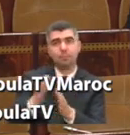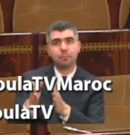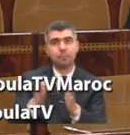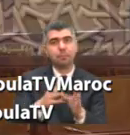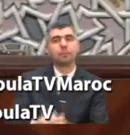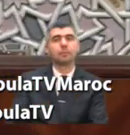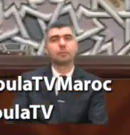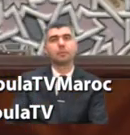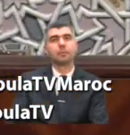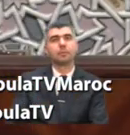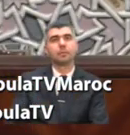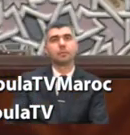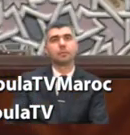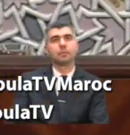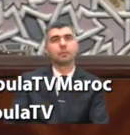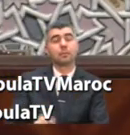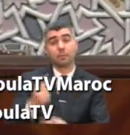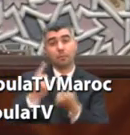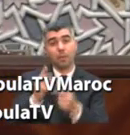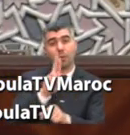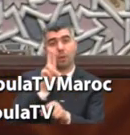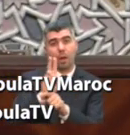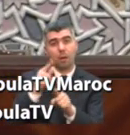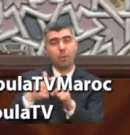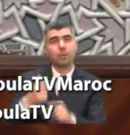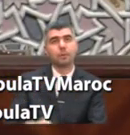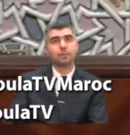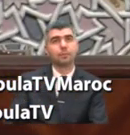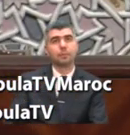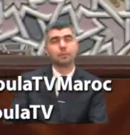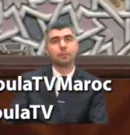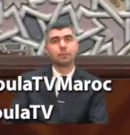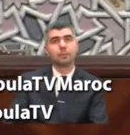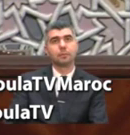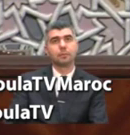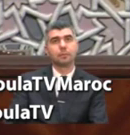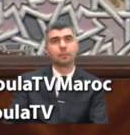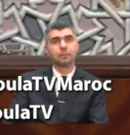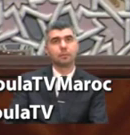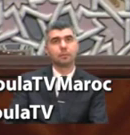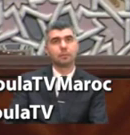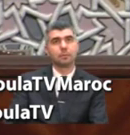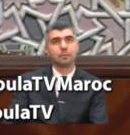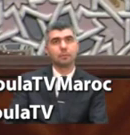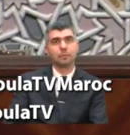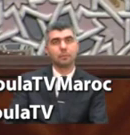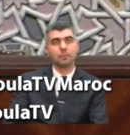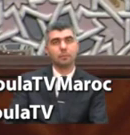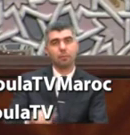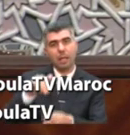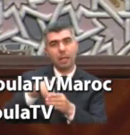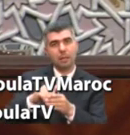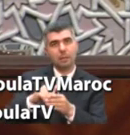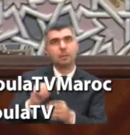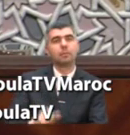تعقيب إضافي؟ سيد نائب من الفريق من